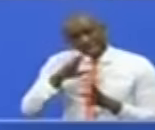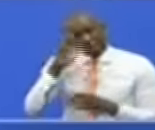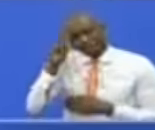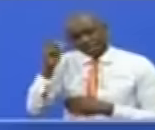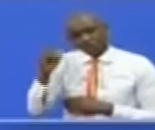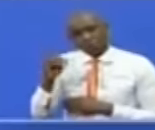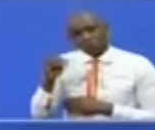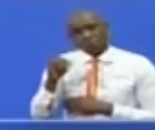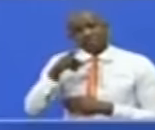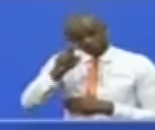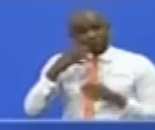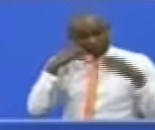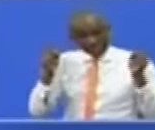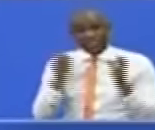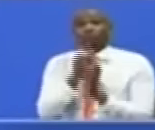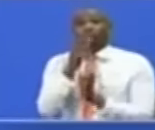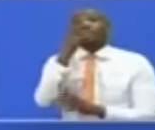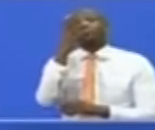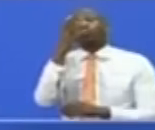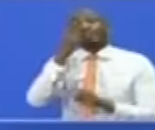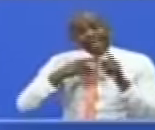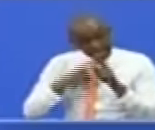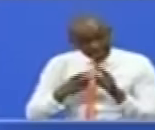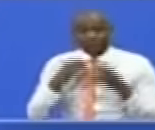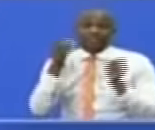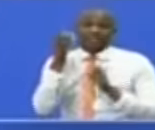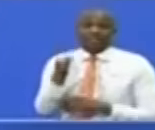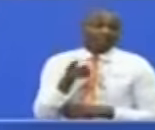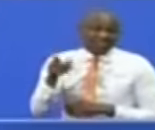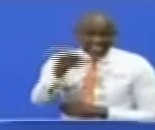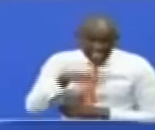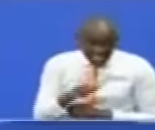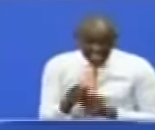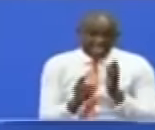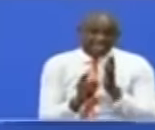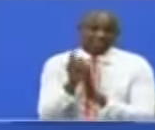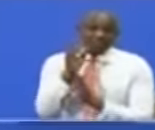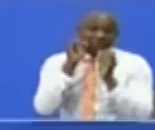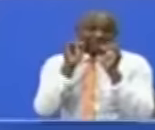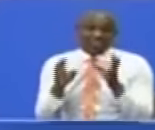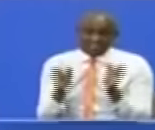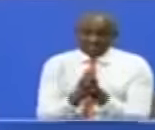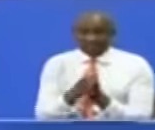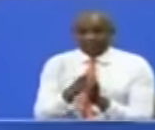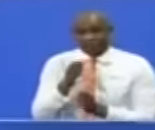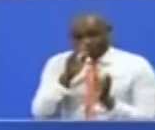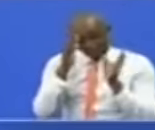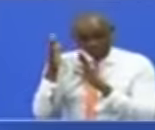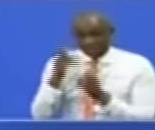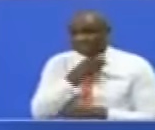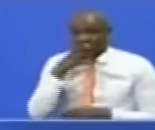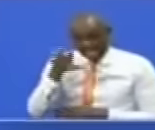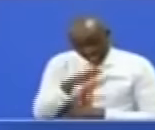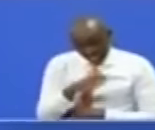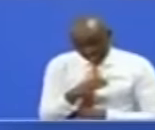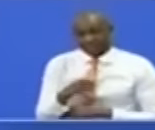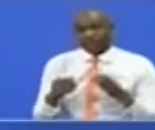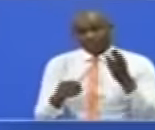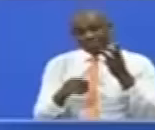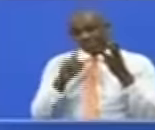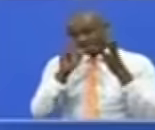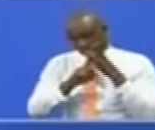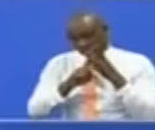Hata kama walikuwa na rais kwa miaka 24, bado ni sehemu moja ambayo iko katika ni kama jangwa. Namba tatu, lazima tuongee